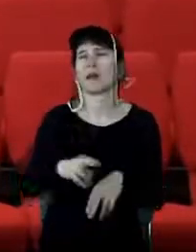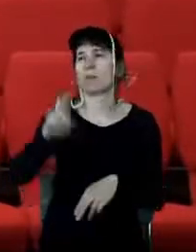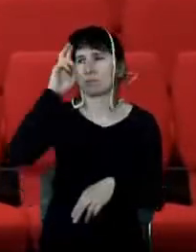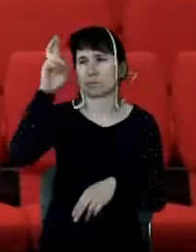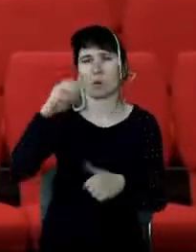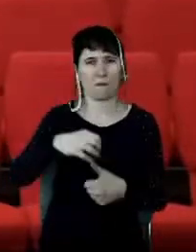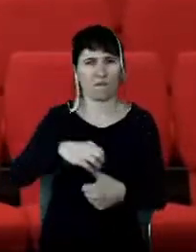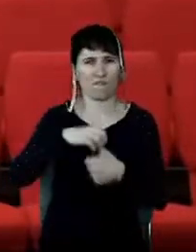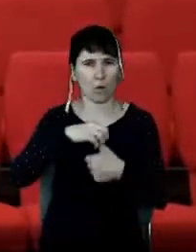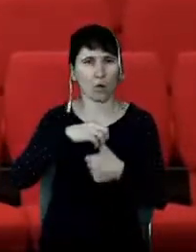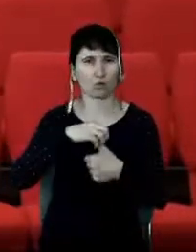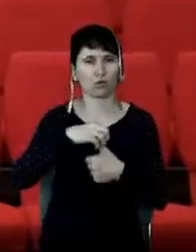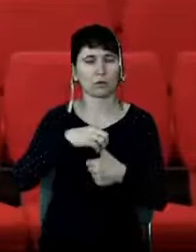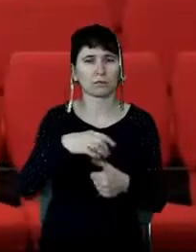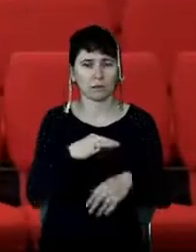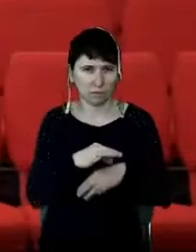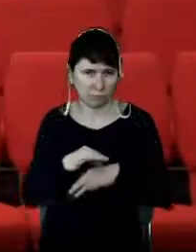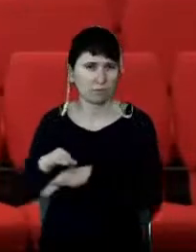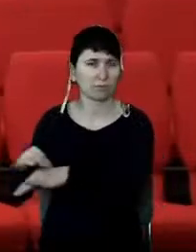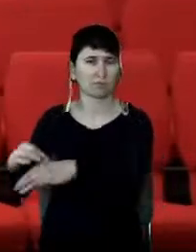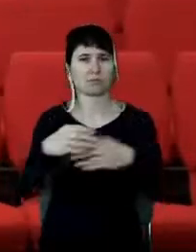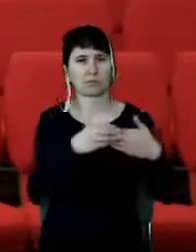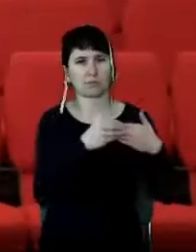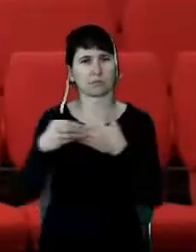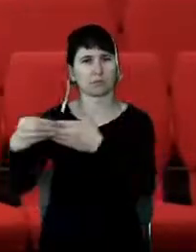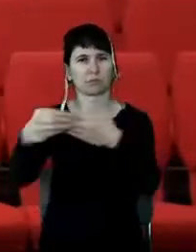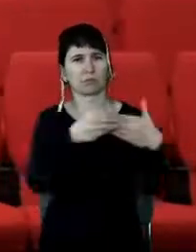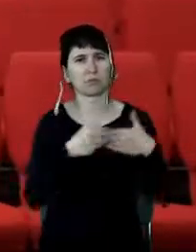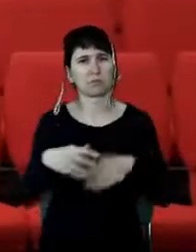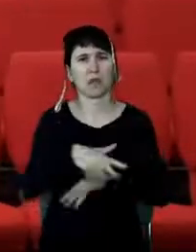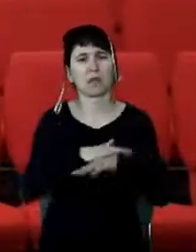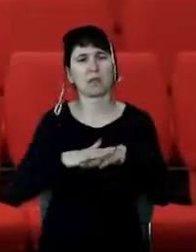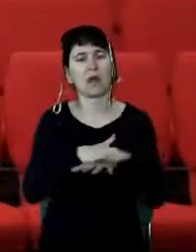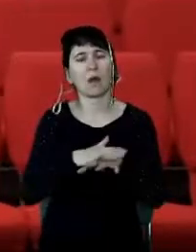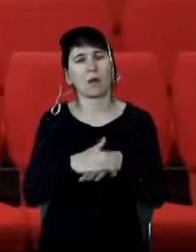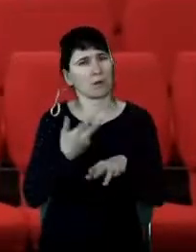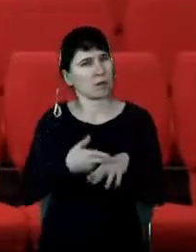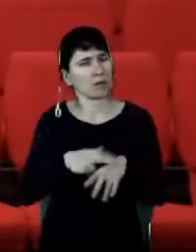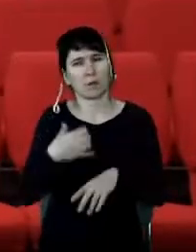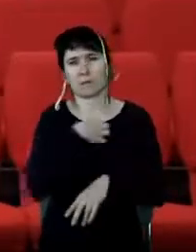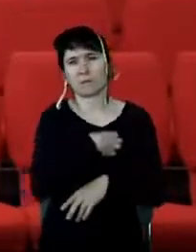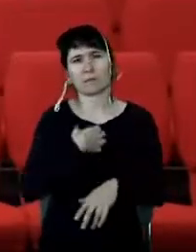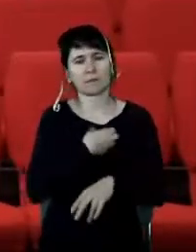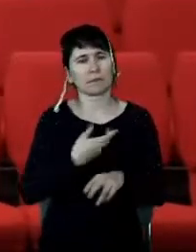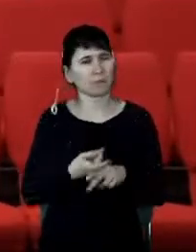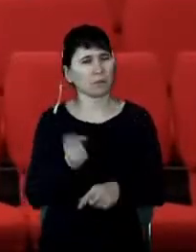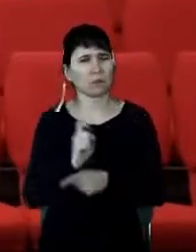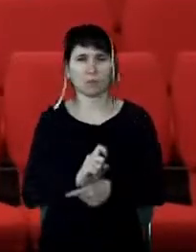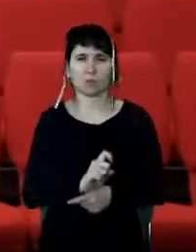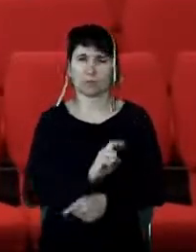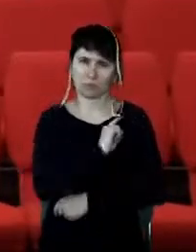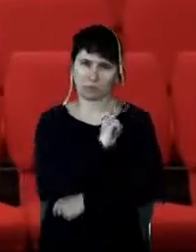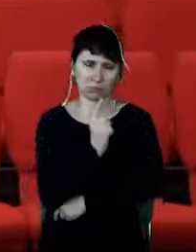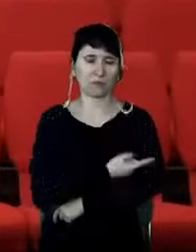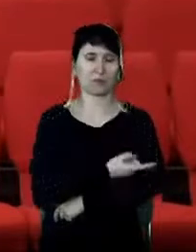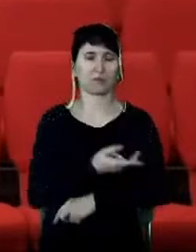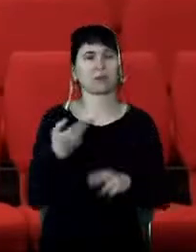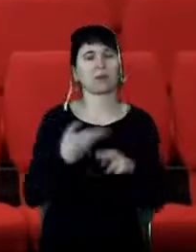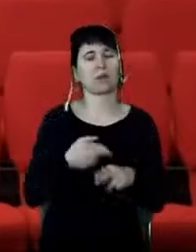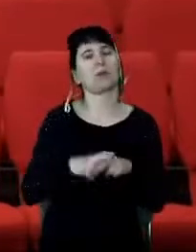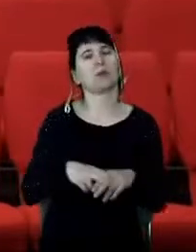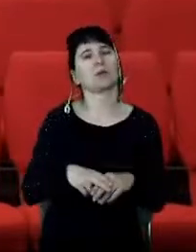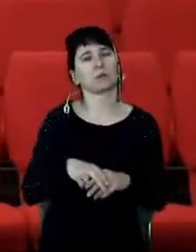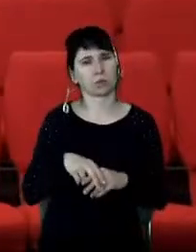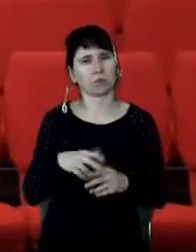їхній вождь, який вів їх за собою. І це досить важливо, і досить було сильним таким проведінням